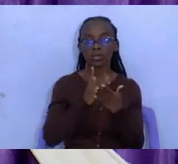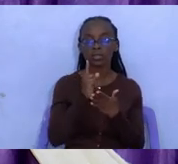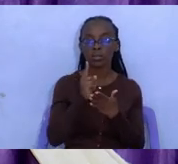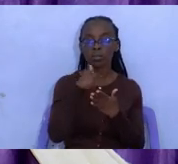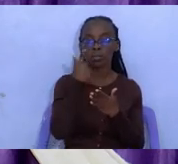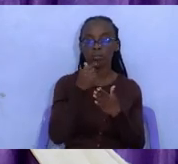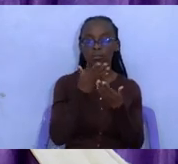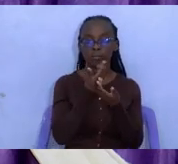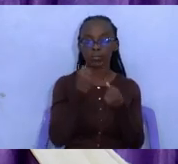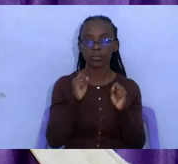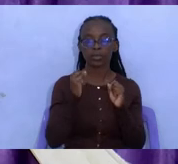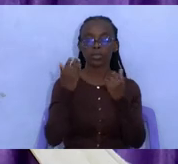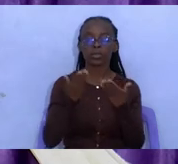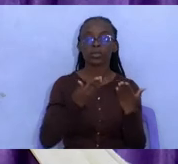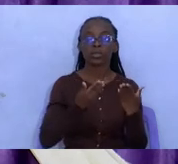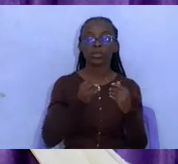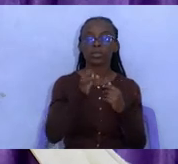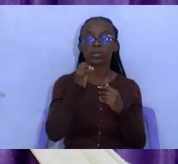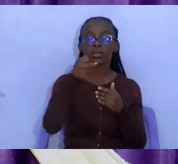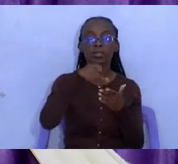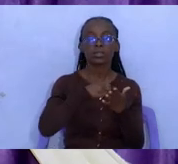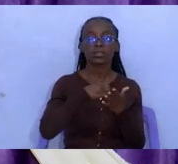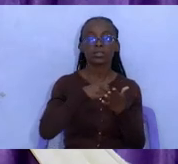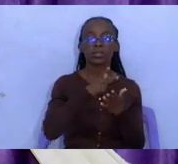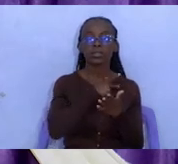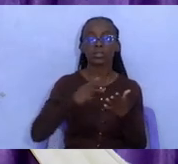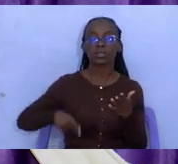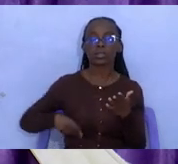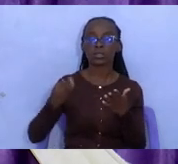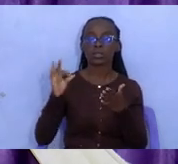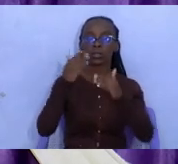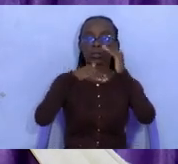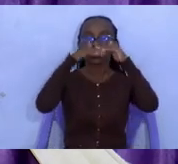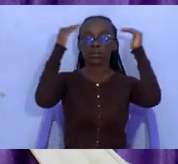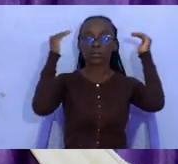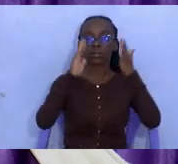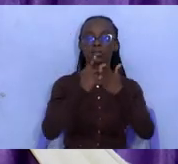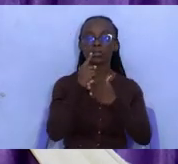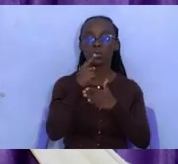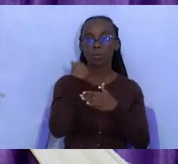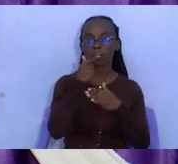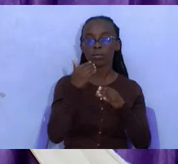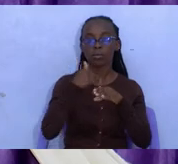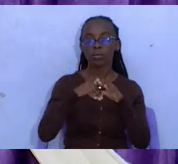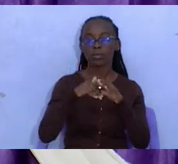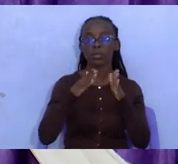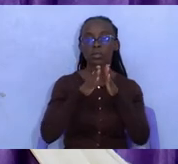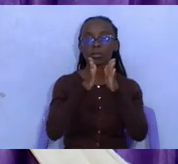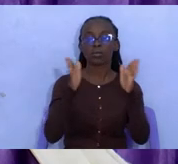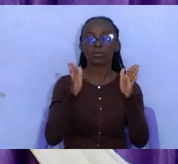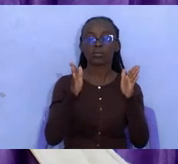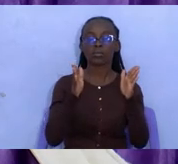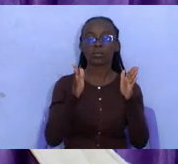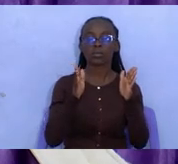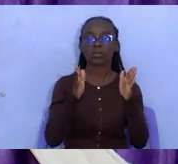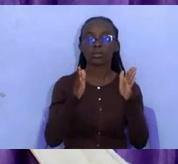Ni ufalme wa mbinguni. So lazima ule mtu ako ndani akufungulie uingie. Na ndio maana Mungu ilibidi pamoja na